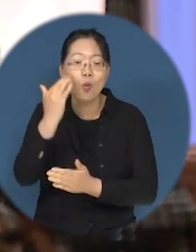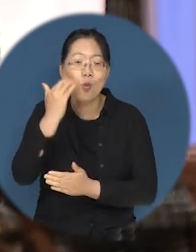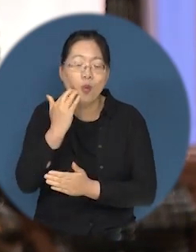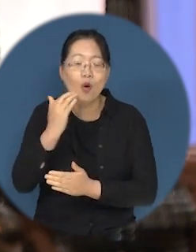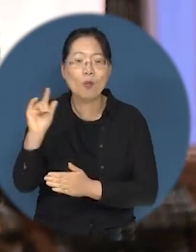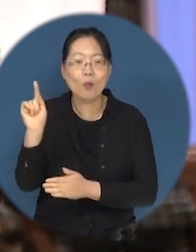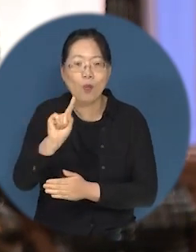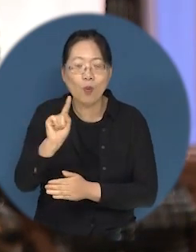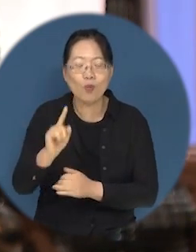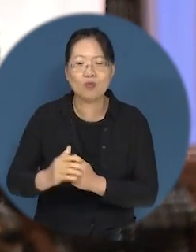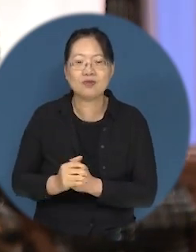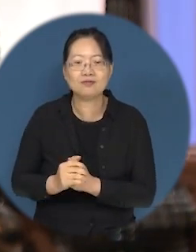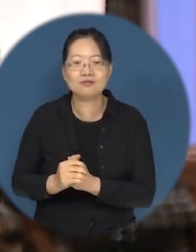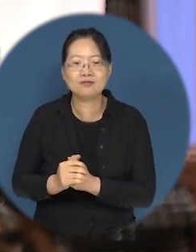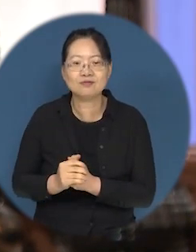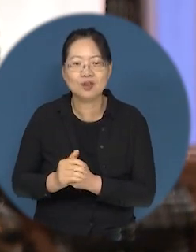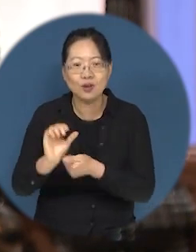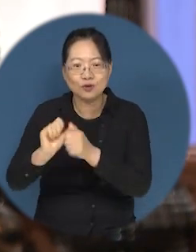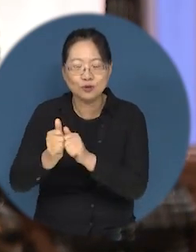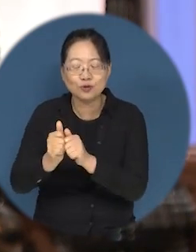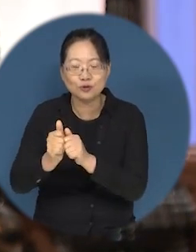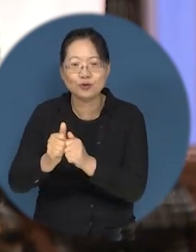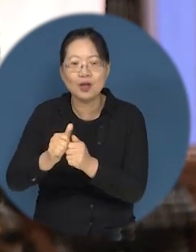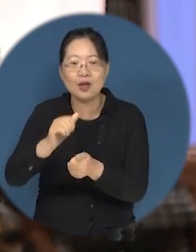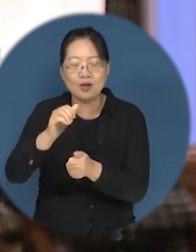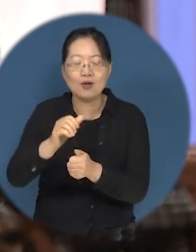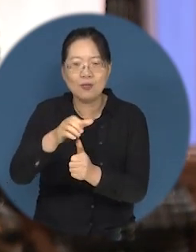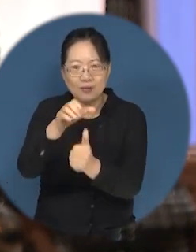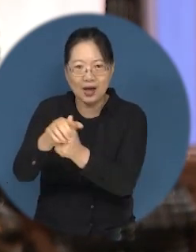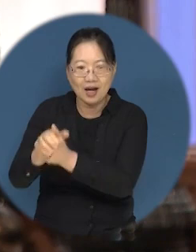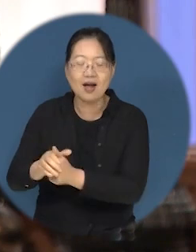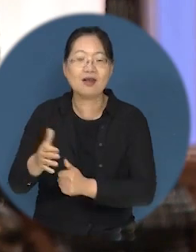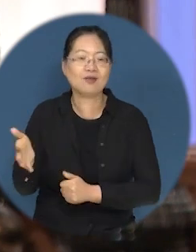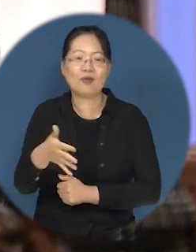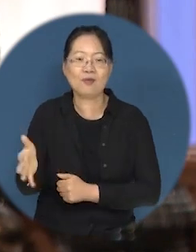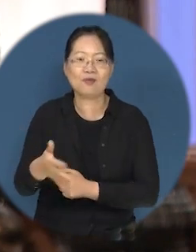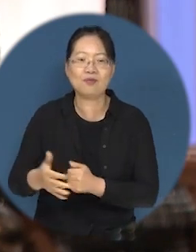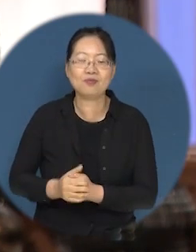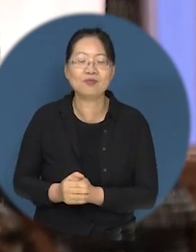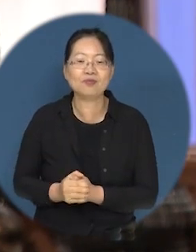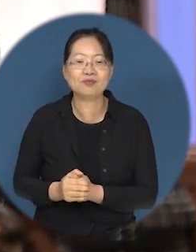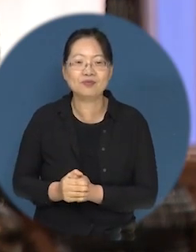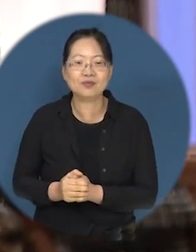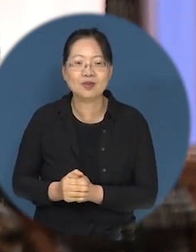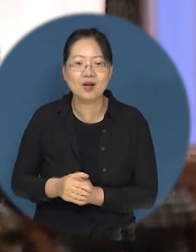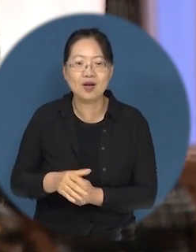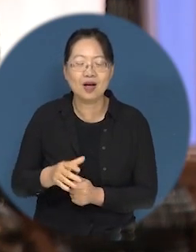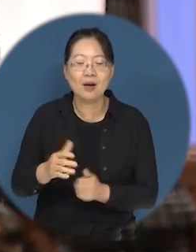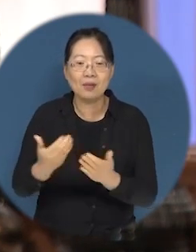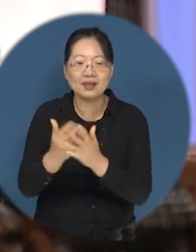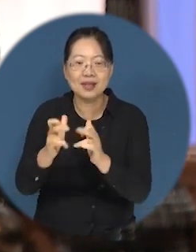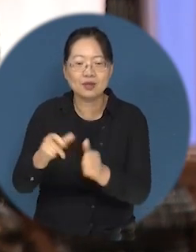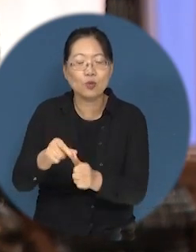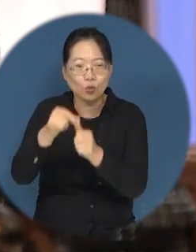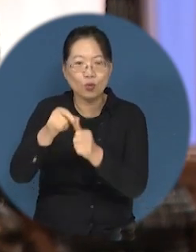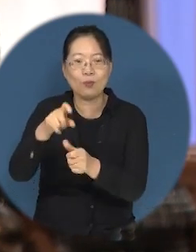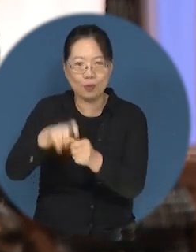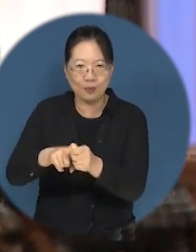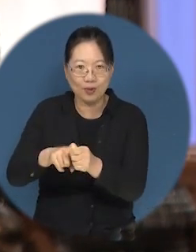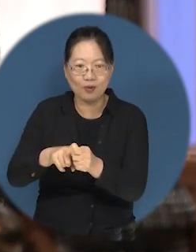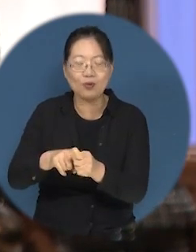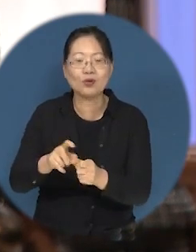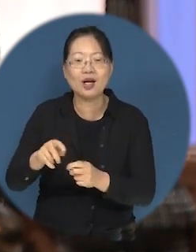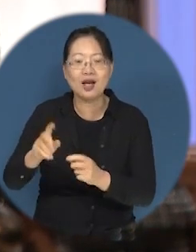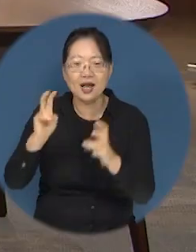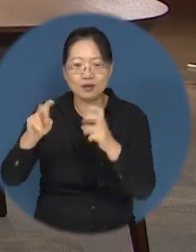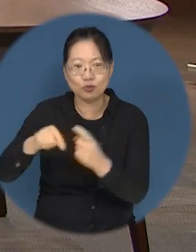그 어떤 그런 그 주주에 대한 배당 이런 것도 없고요. 예. 오로지 고용을 목표로 그 회사를 운영을